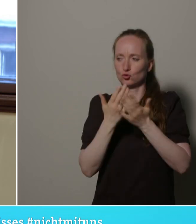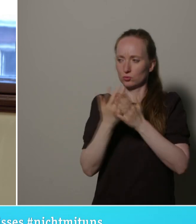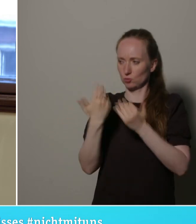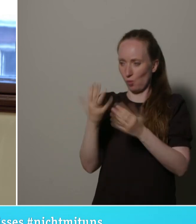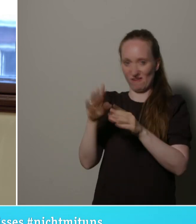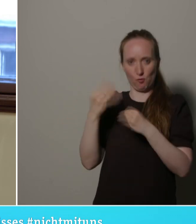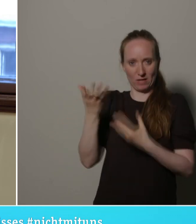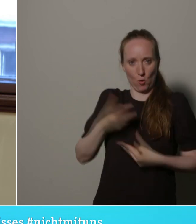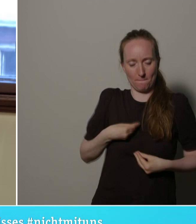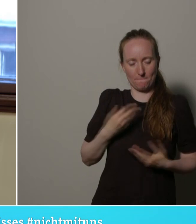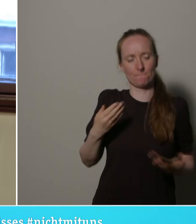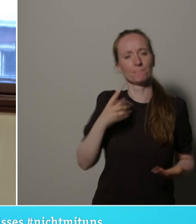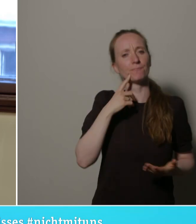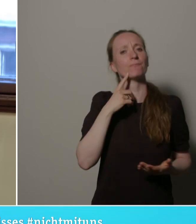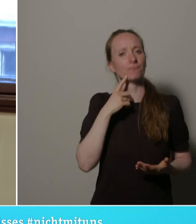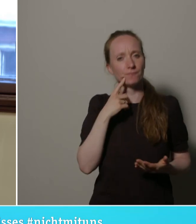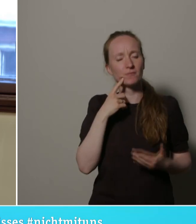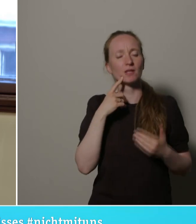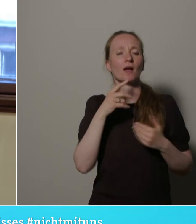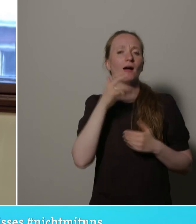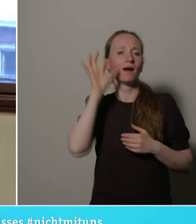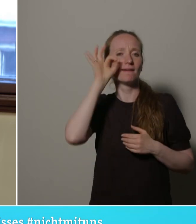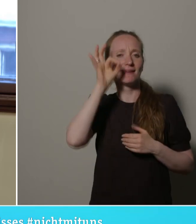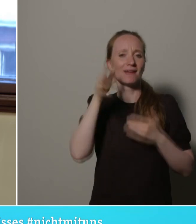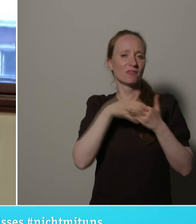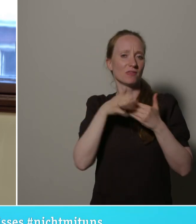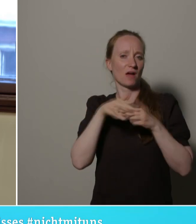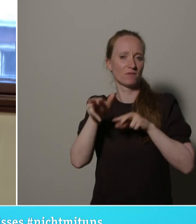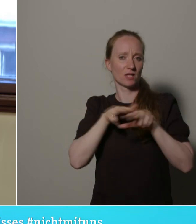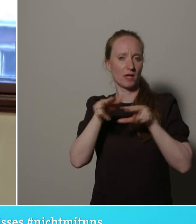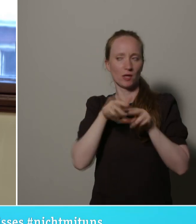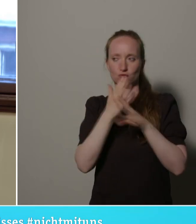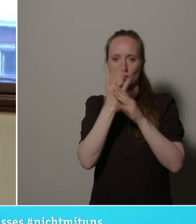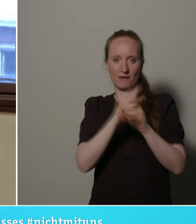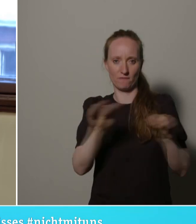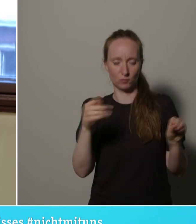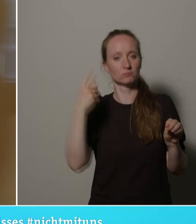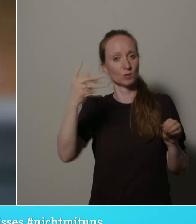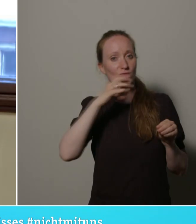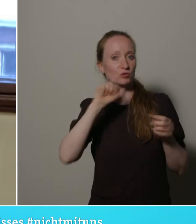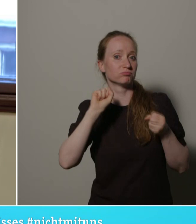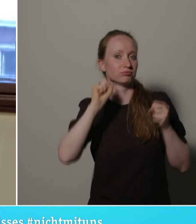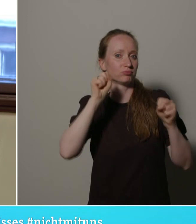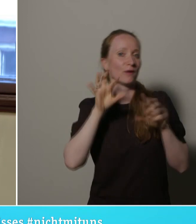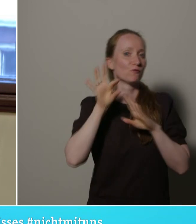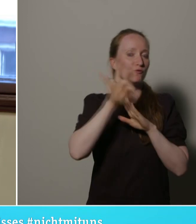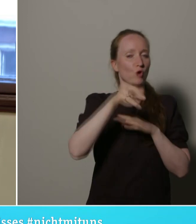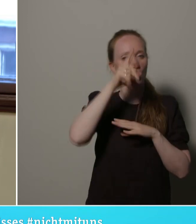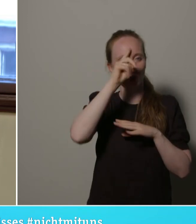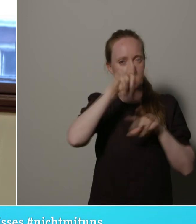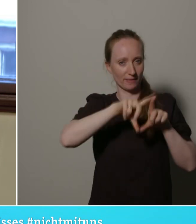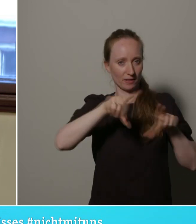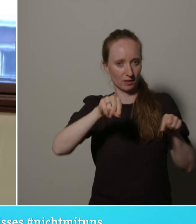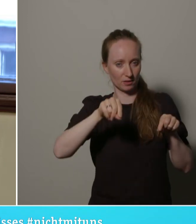mitgeteilt wurde, hat der Jenaer Nahverkehr verkündet, dass er sich für das Deutschlandticket einsetzen wird, dass es aber